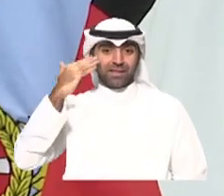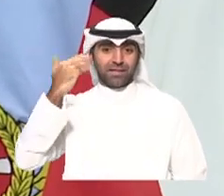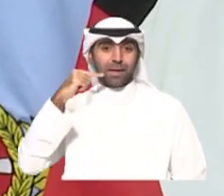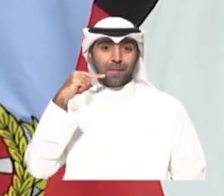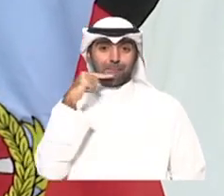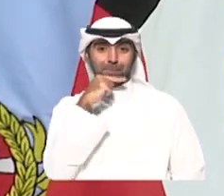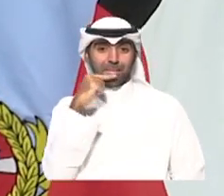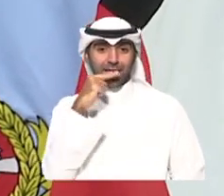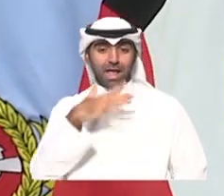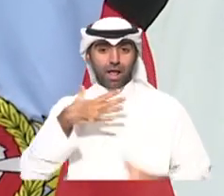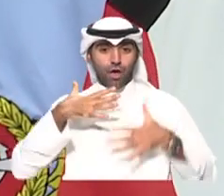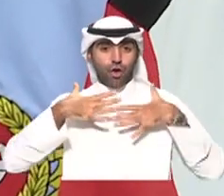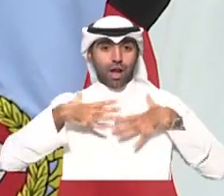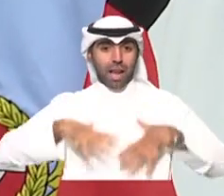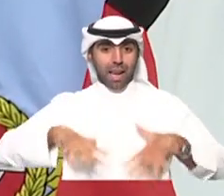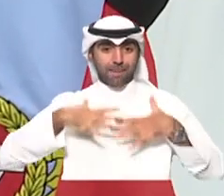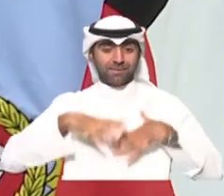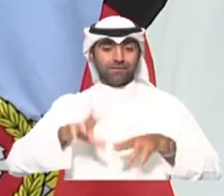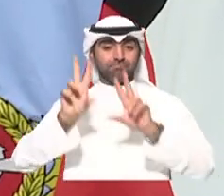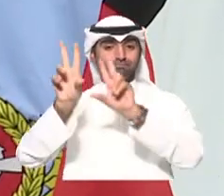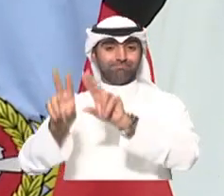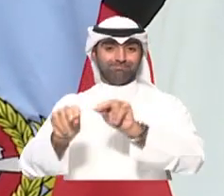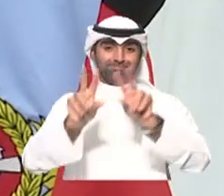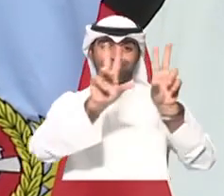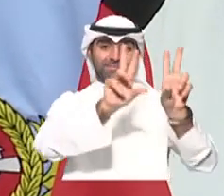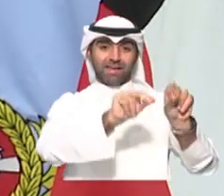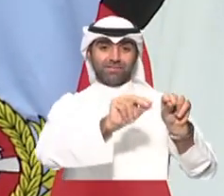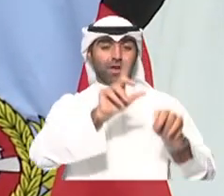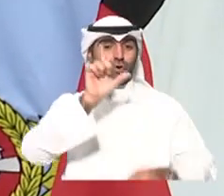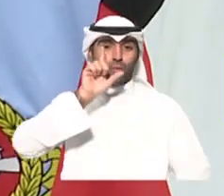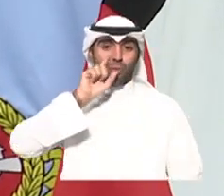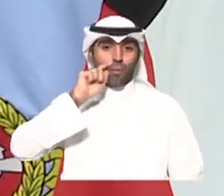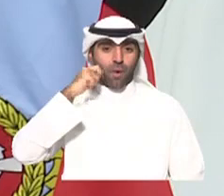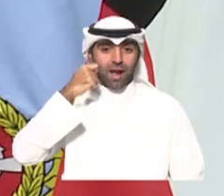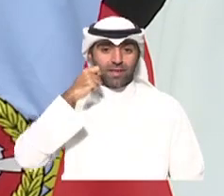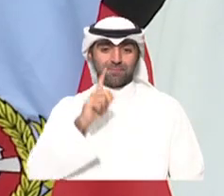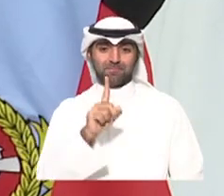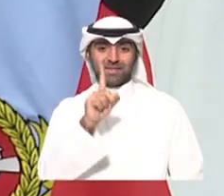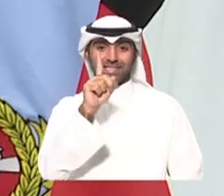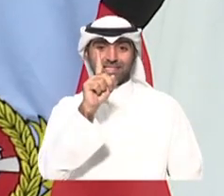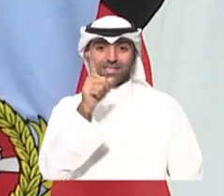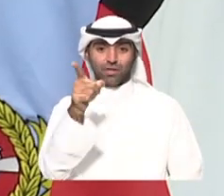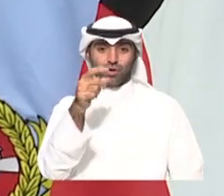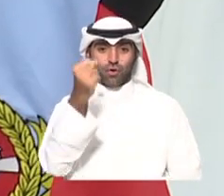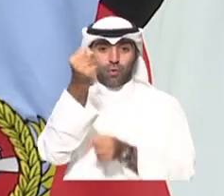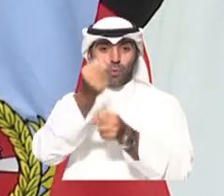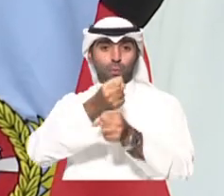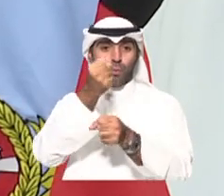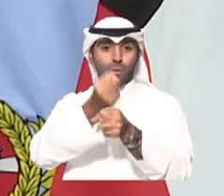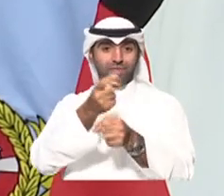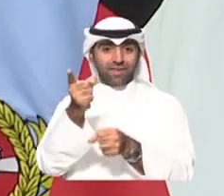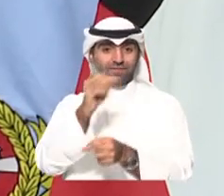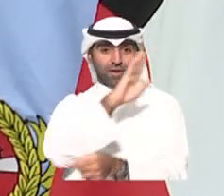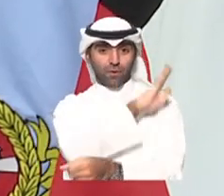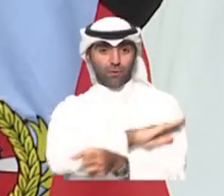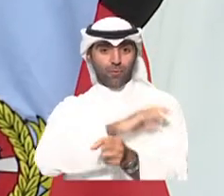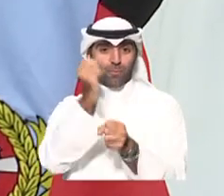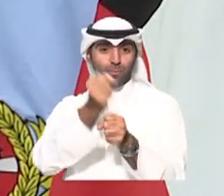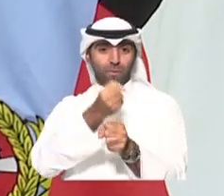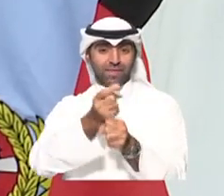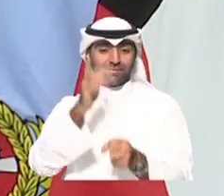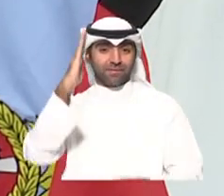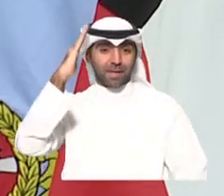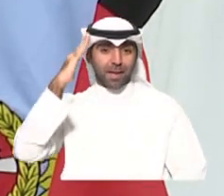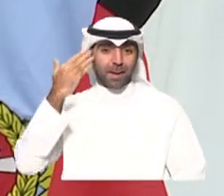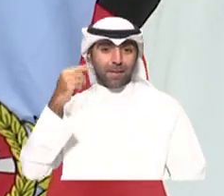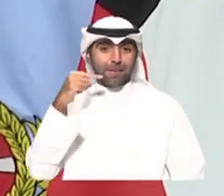اللي يلبسونه العسكريين بالجيش الكويتي. اما بالنسبة للمهام، تخضع الواجبات الوظيفية والوصف الوظيفي، غالبا ما راح تكون يعني